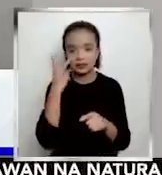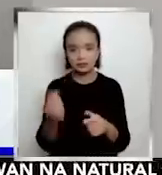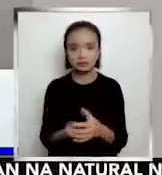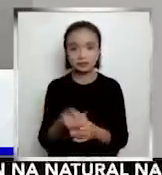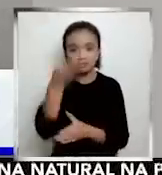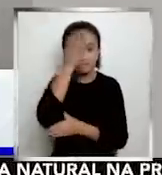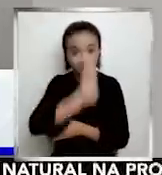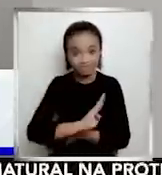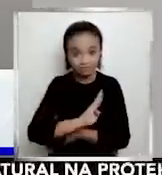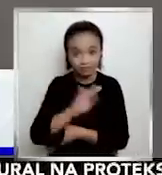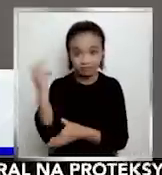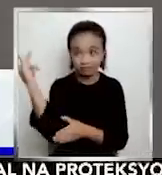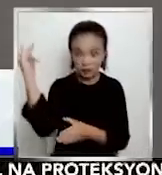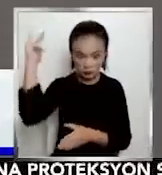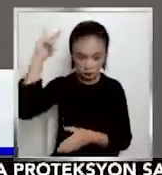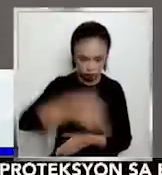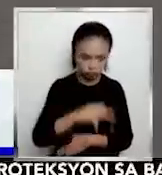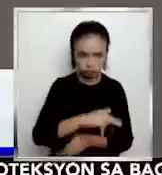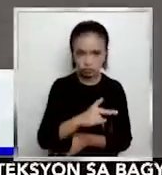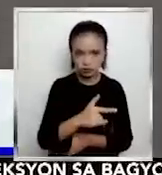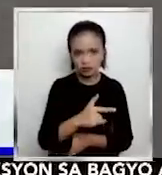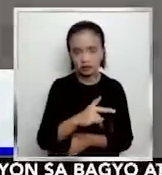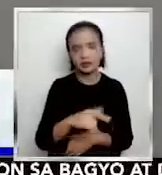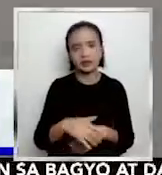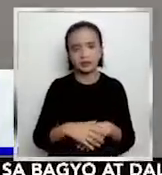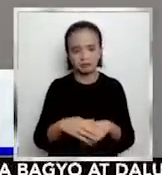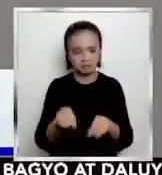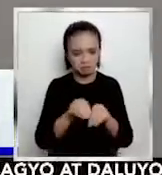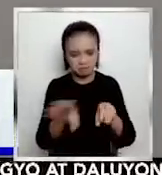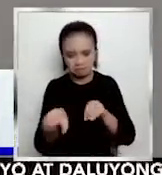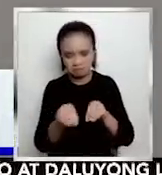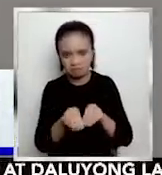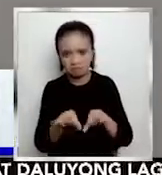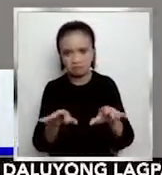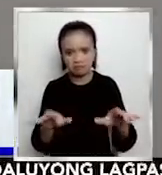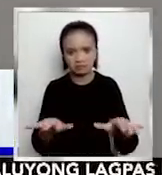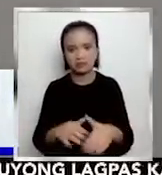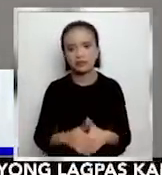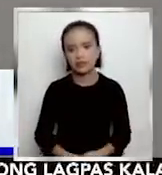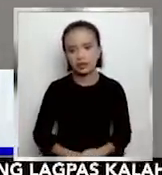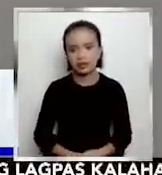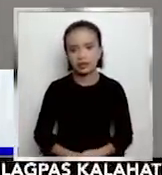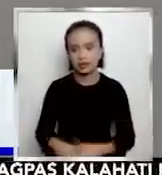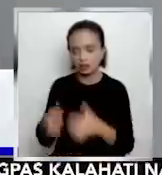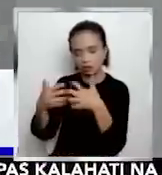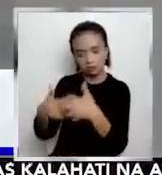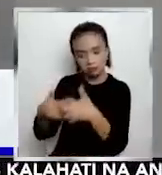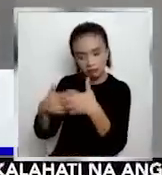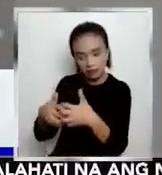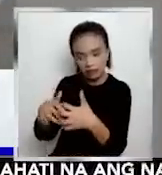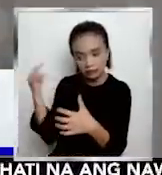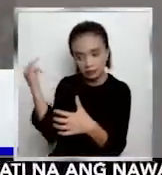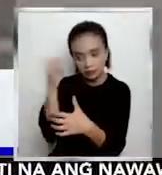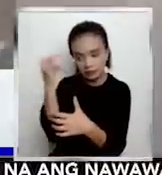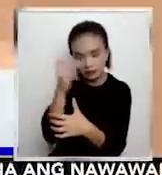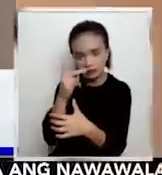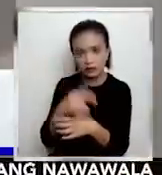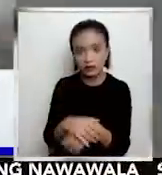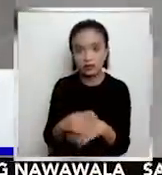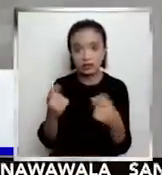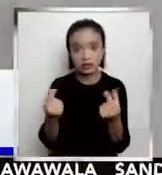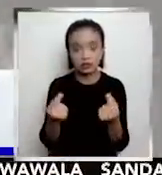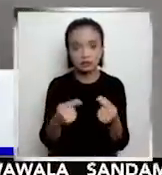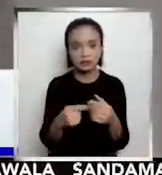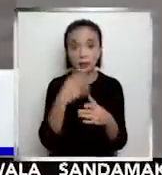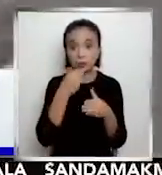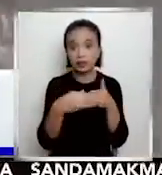ng bumagsak na eroplano. So bali doon yung makina ng eroplano sa baba-baba. Habang nasa unahan naman